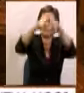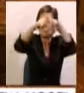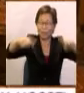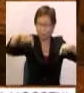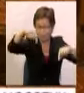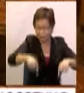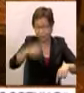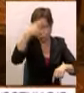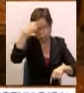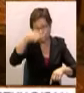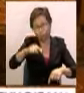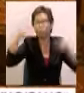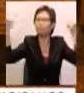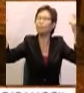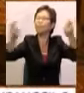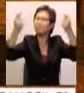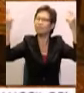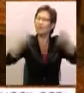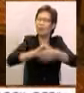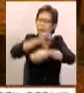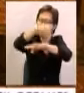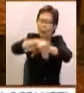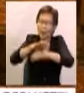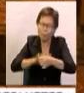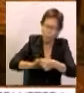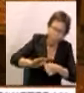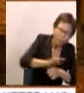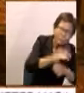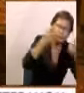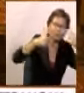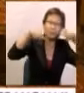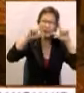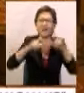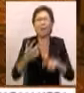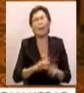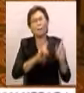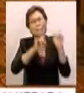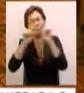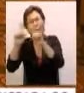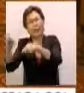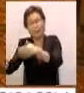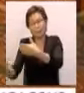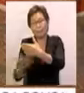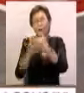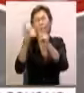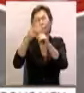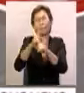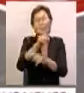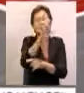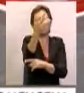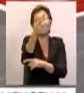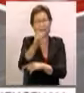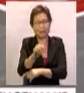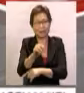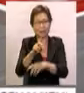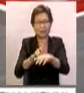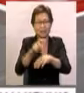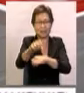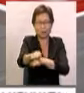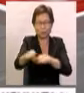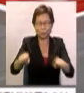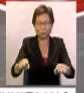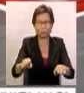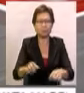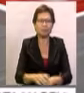ini bagi meraikan malam penuh gemilang ini. Kembali bersama dengan Fahatul dan juga Fatil di studio.